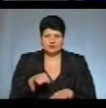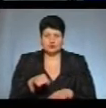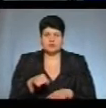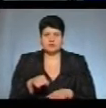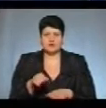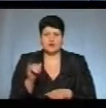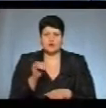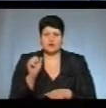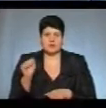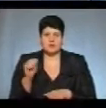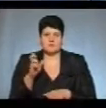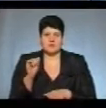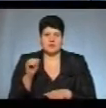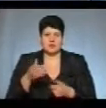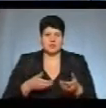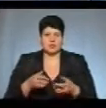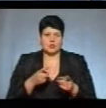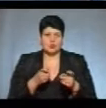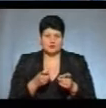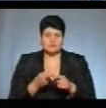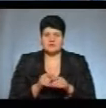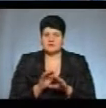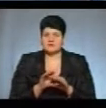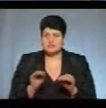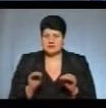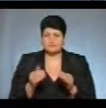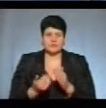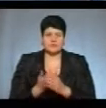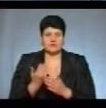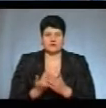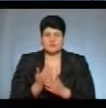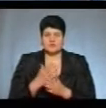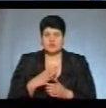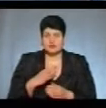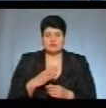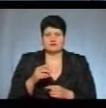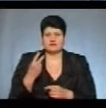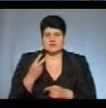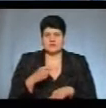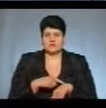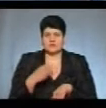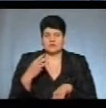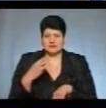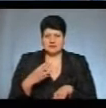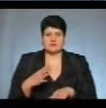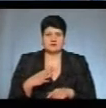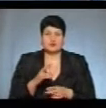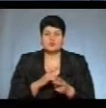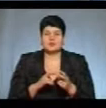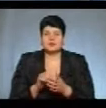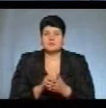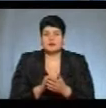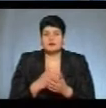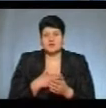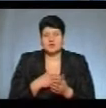на UA-біатлон. І на цьому у мене все. З оновленим випуском новин чекатиму вас тут о 20:30. До цього шукайте матеріали наших